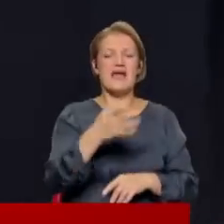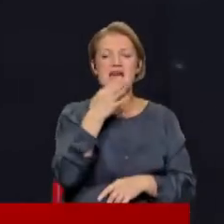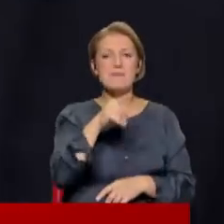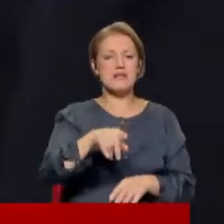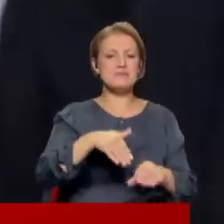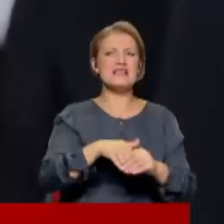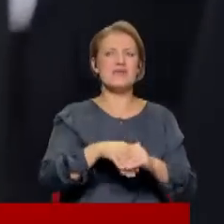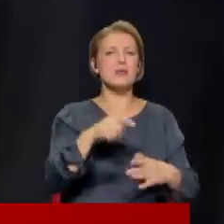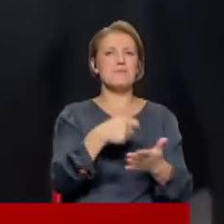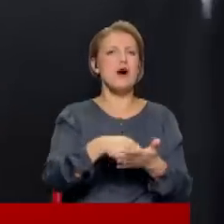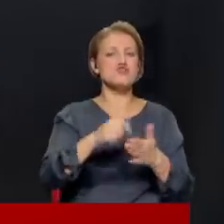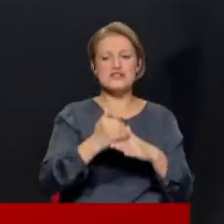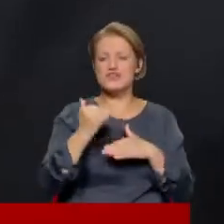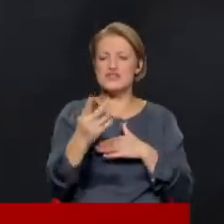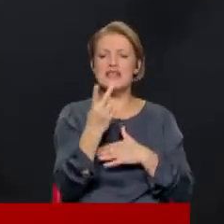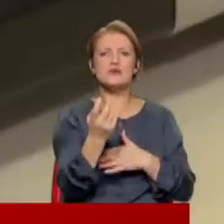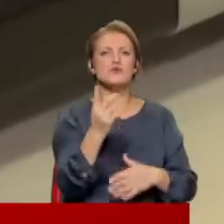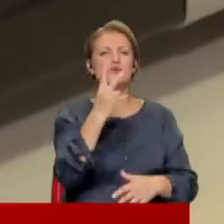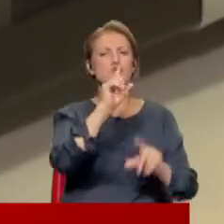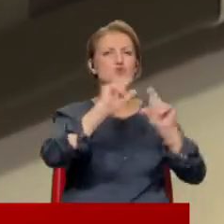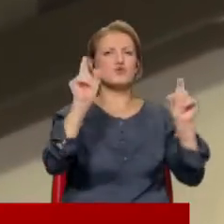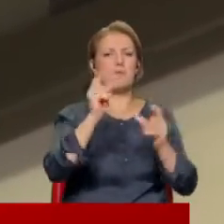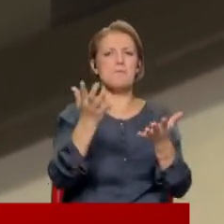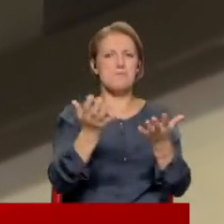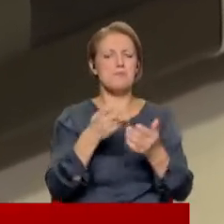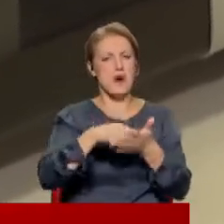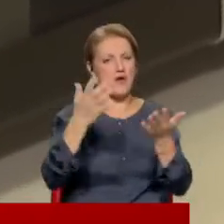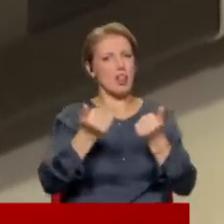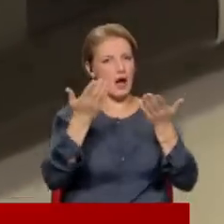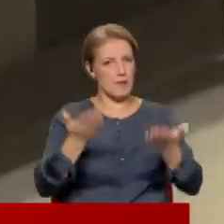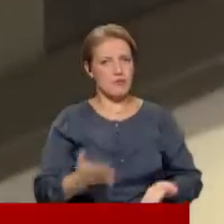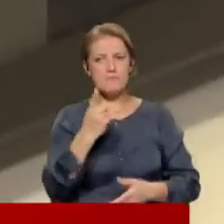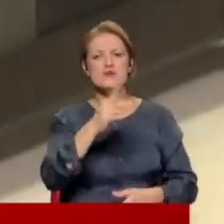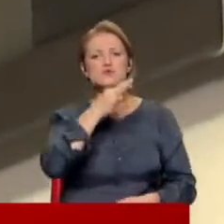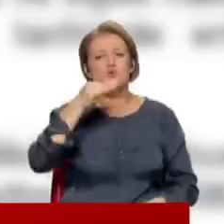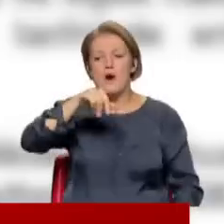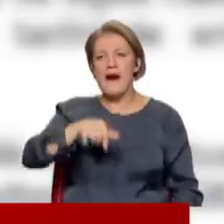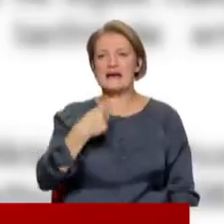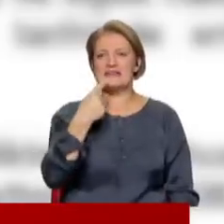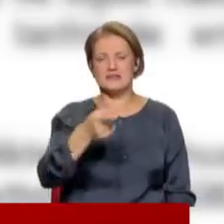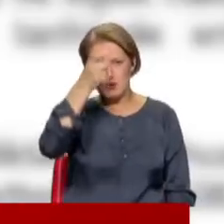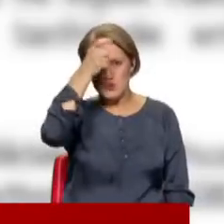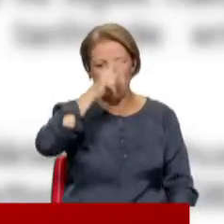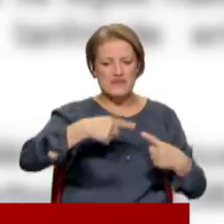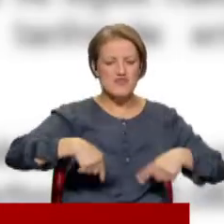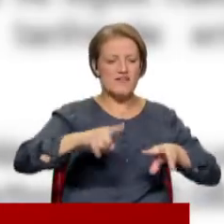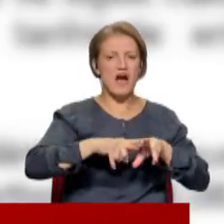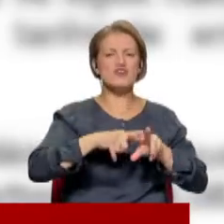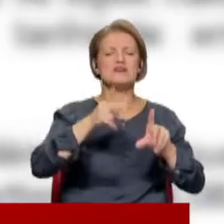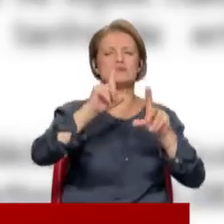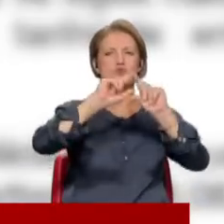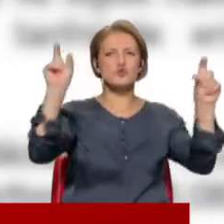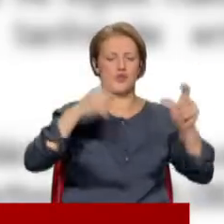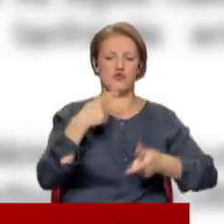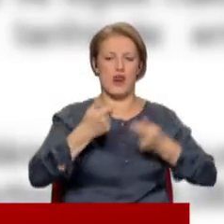Emekli milletvekili maaşı dışında iki kurumdan maaş aldığını kabul etti. Biri huzur hakkı diyerek. Türkiye Çevre Ajansı kurumunda